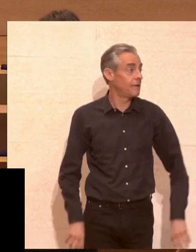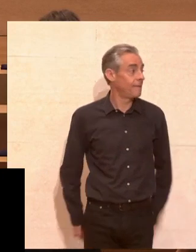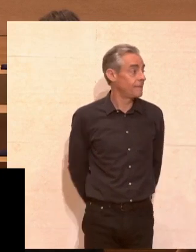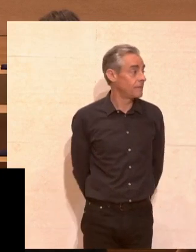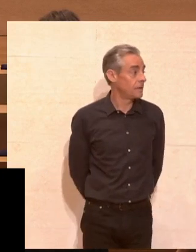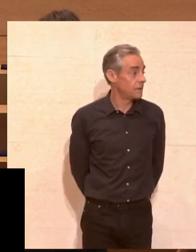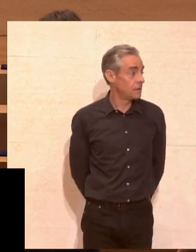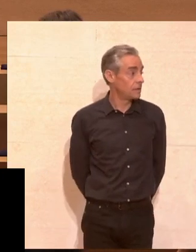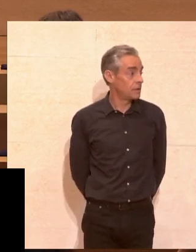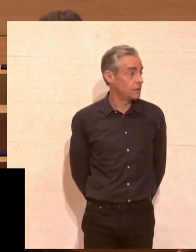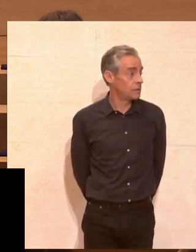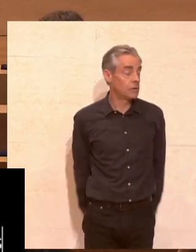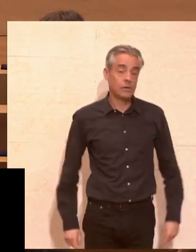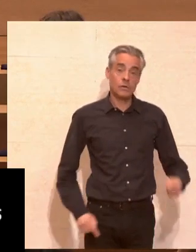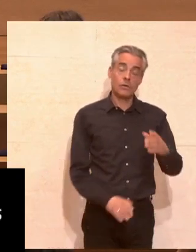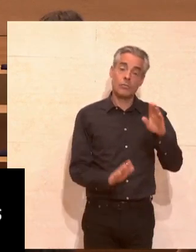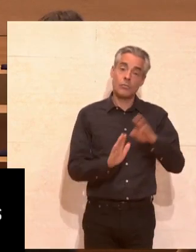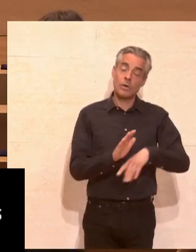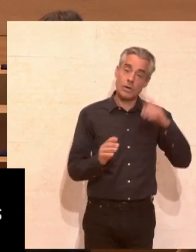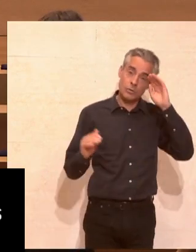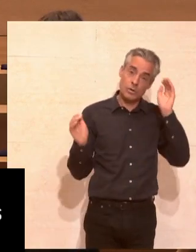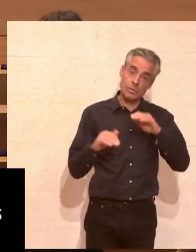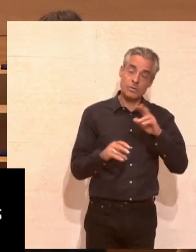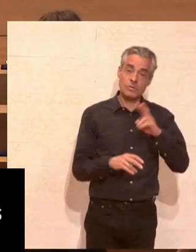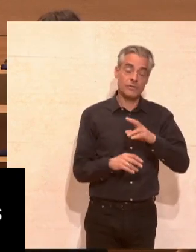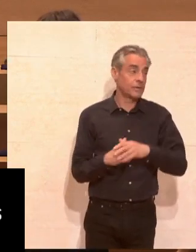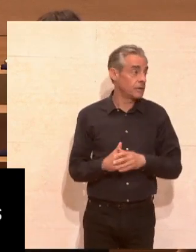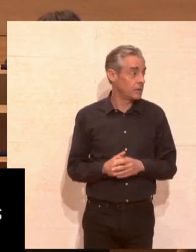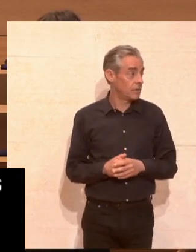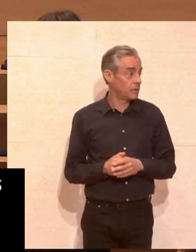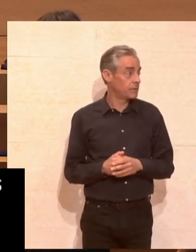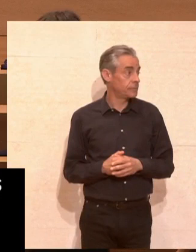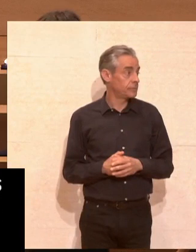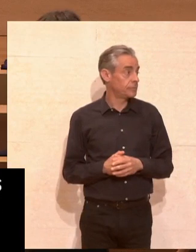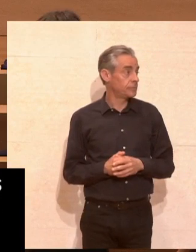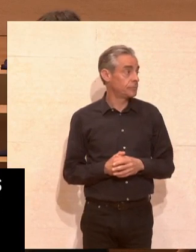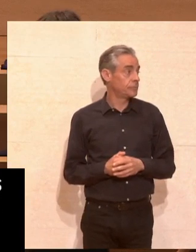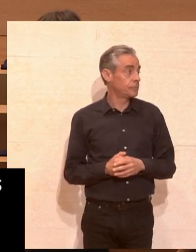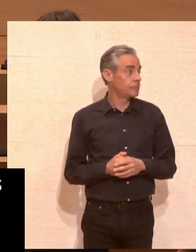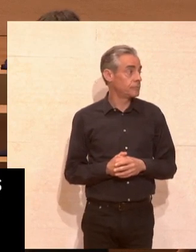Mais effectivement, il y aurait moins de dépression, notamment voilà, en heure d'hiver.